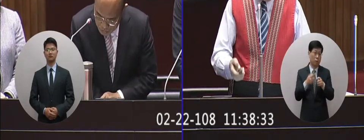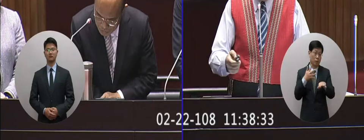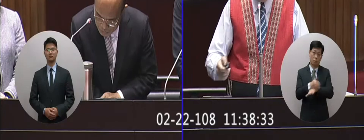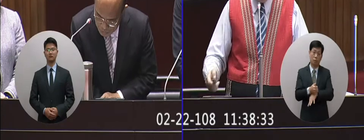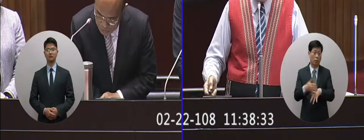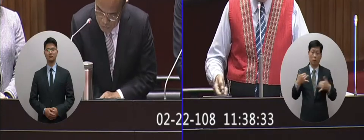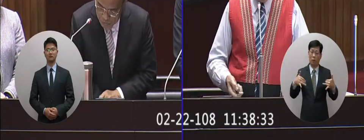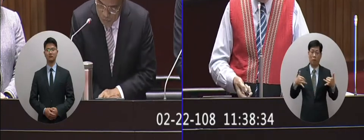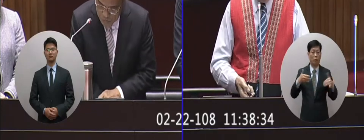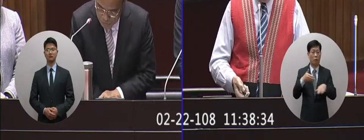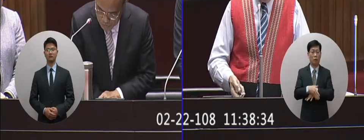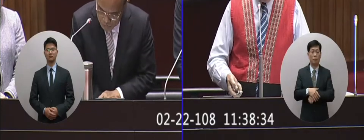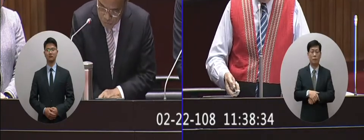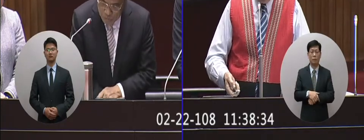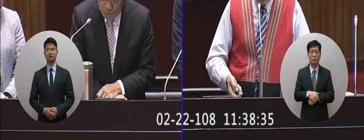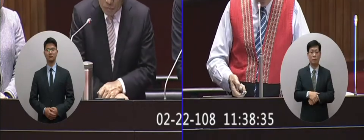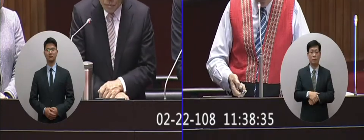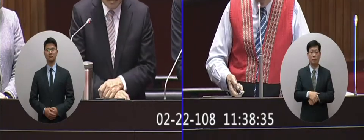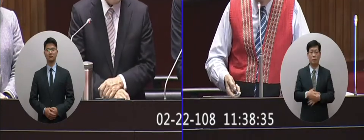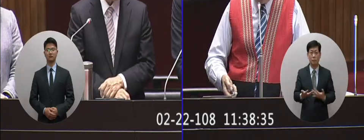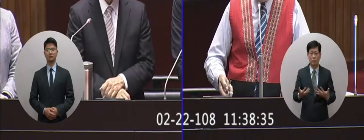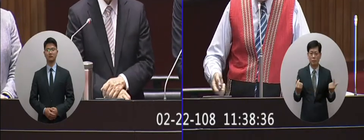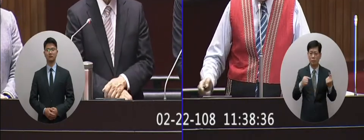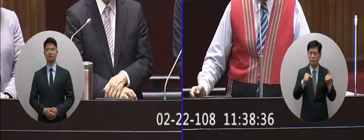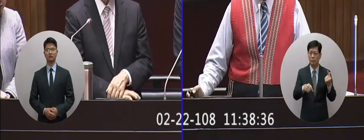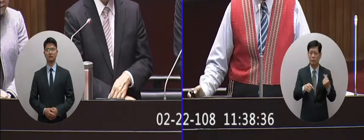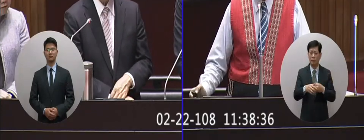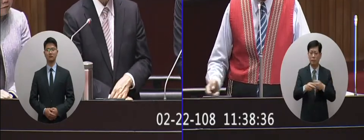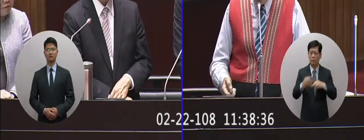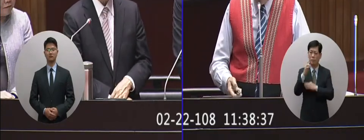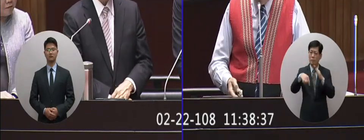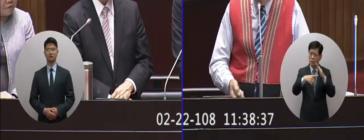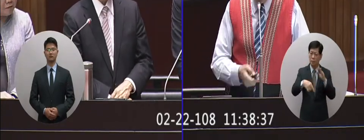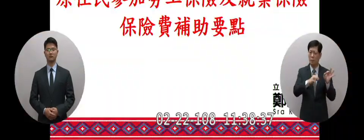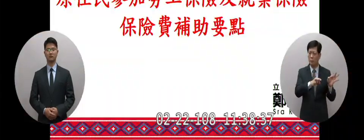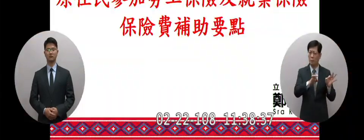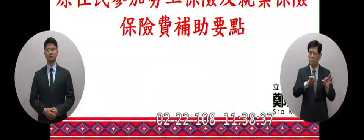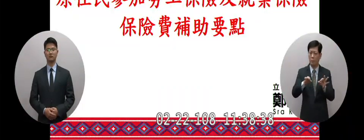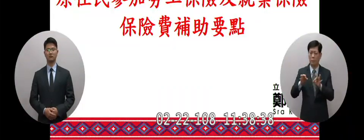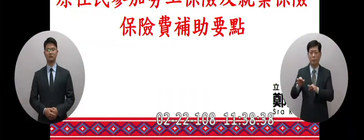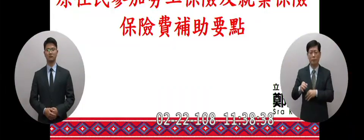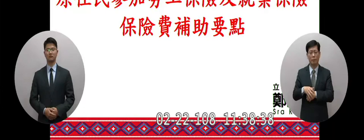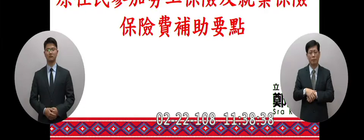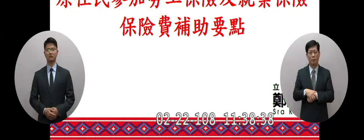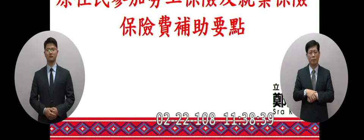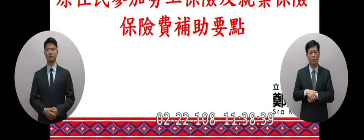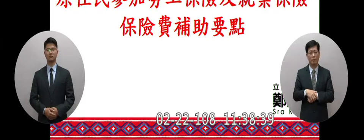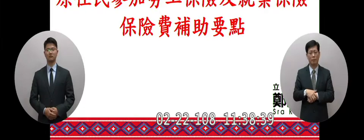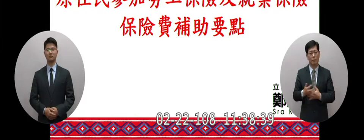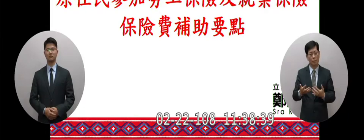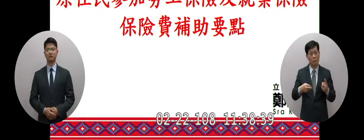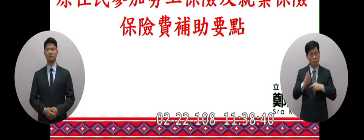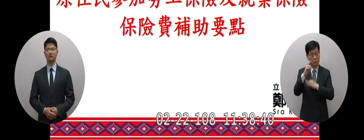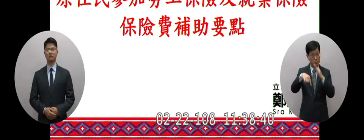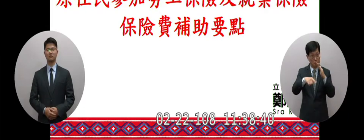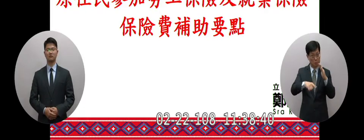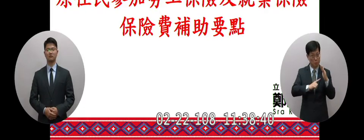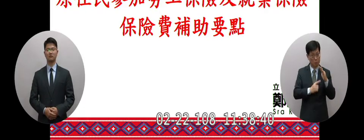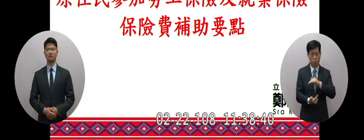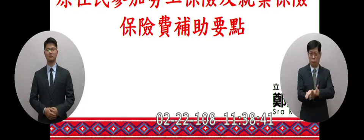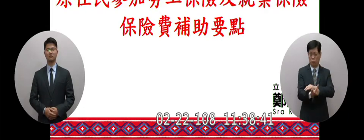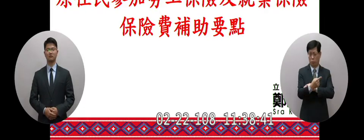1年多了，都没有核定，啊，像这样的行政院一再的拖延。所以行政院应该